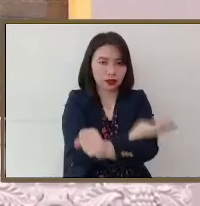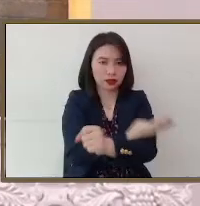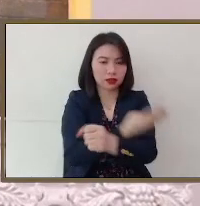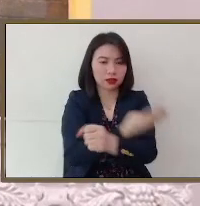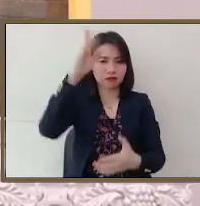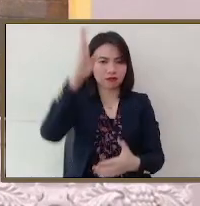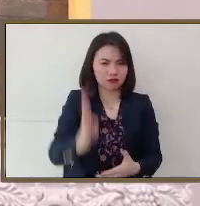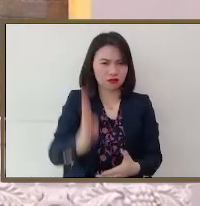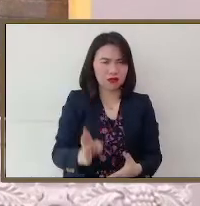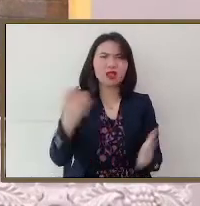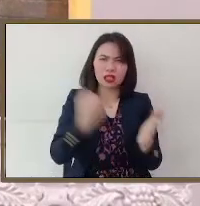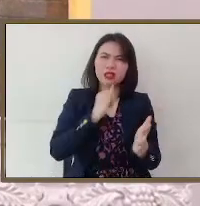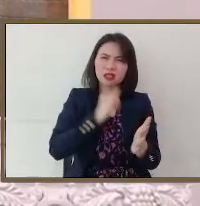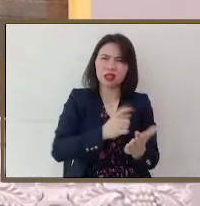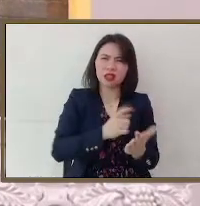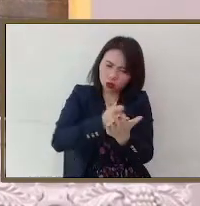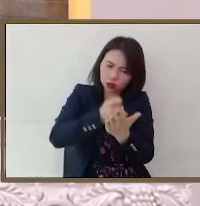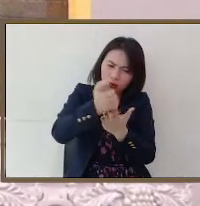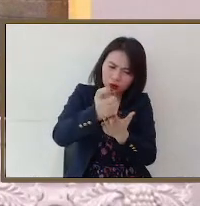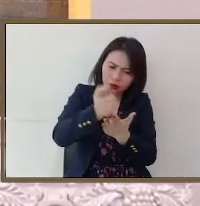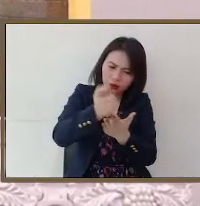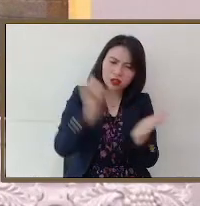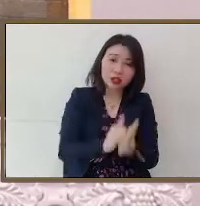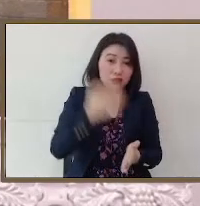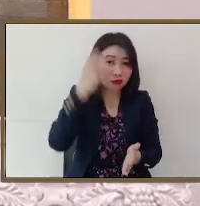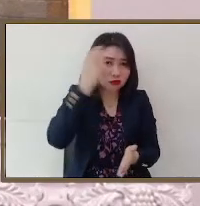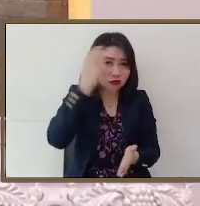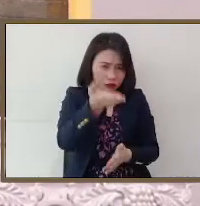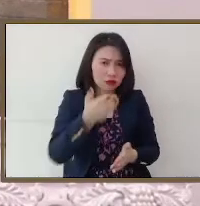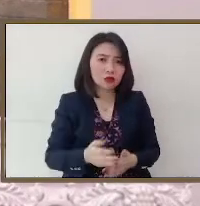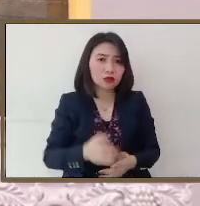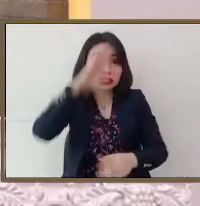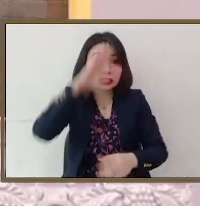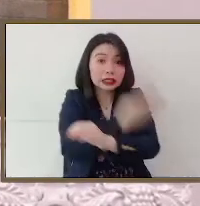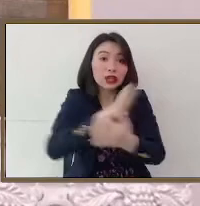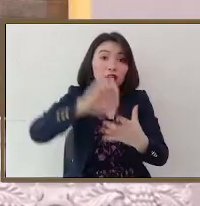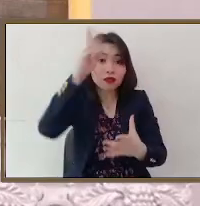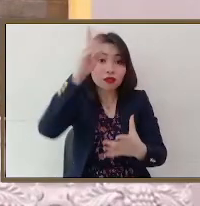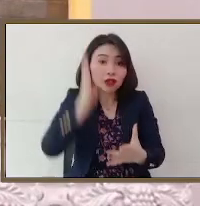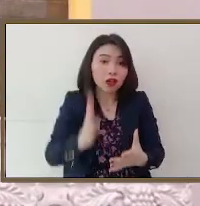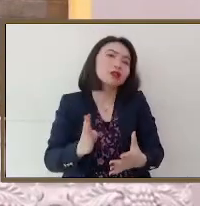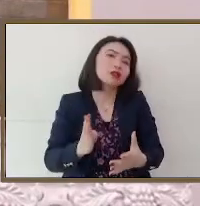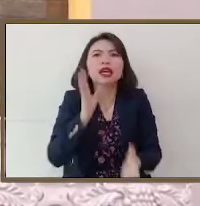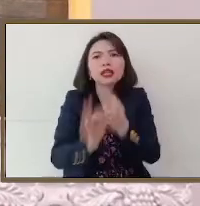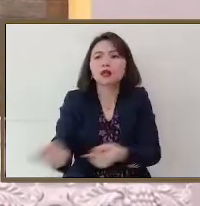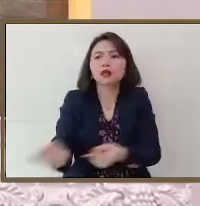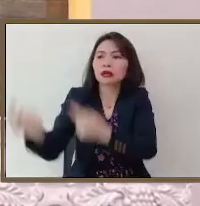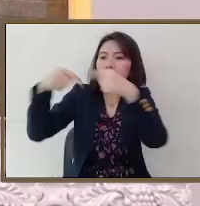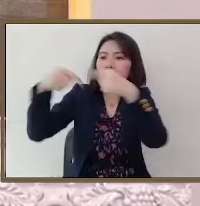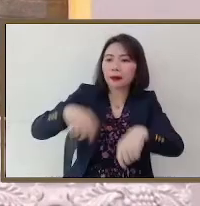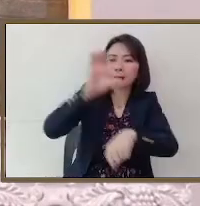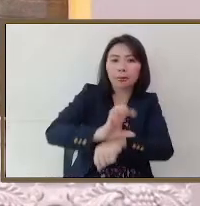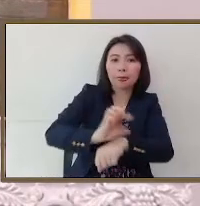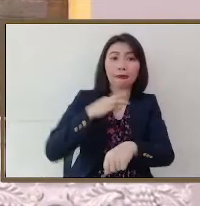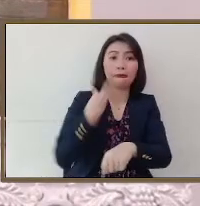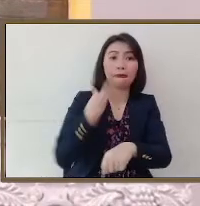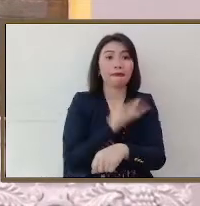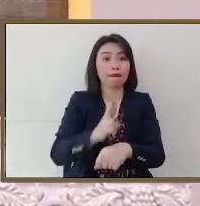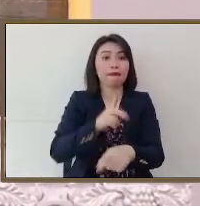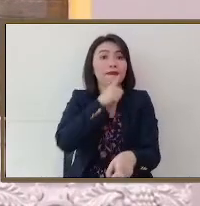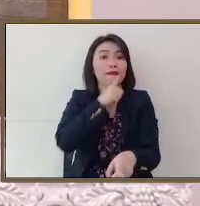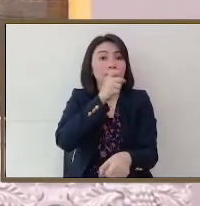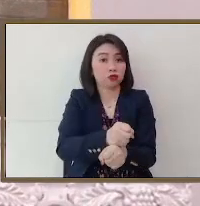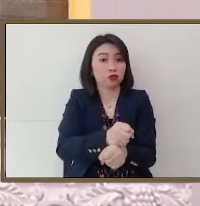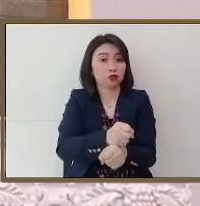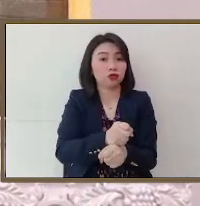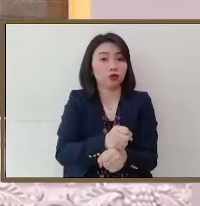Totoo ba talagang anak ng Diyos yan? Pagdating natin sa simbahan, totoo ba talagang anak tayo ng Diyos? In my,